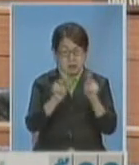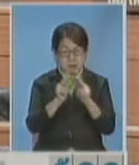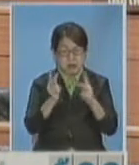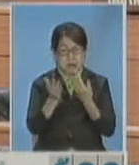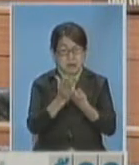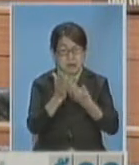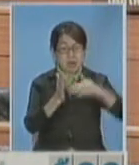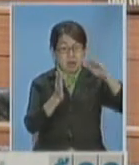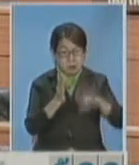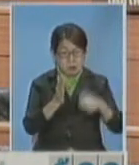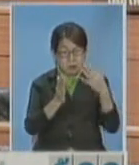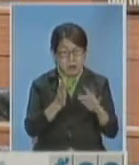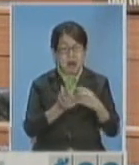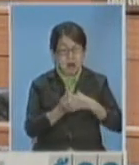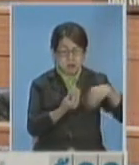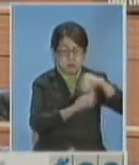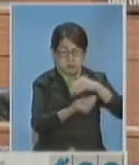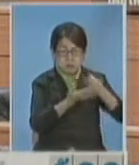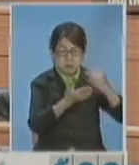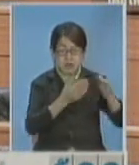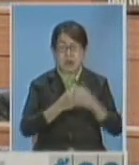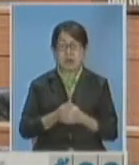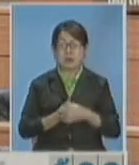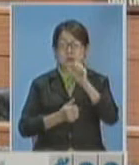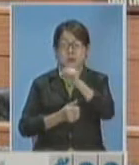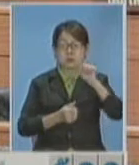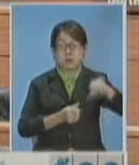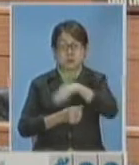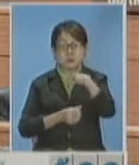ไว้ส.ส.ในสภาแห่งนี้ไม่มีสิทธิ์ครับ